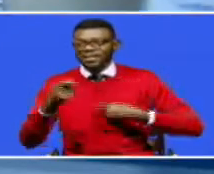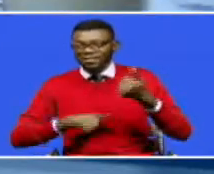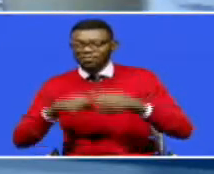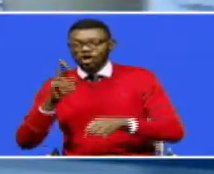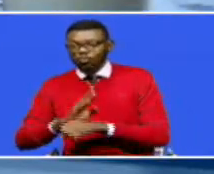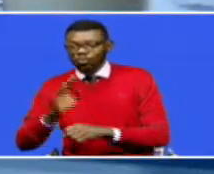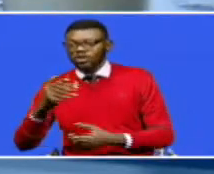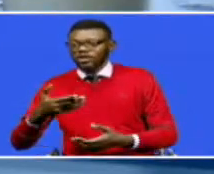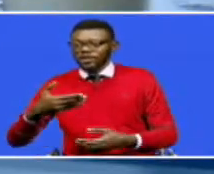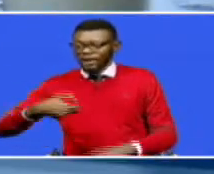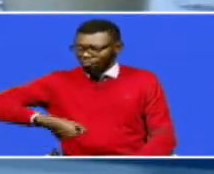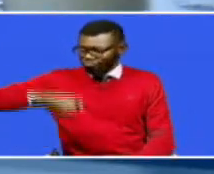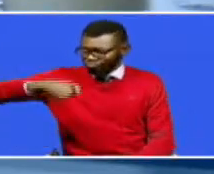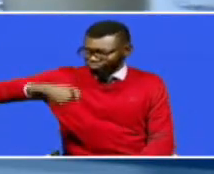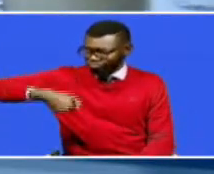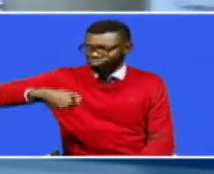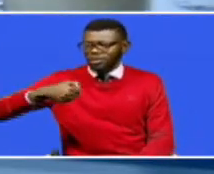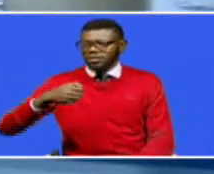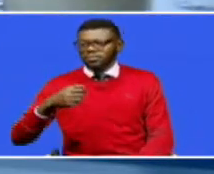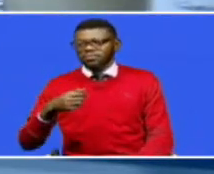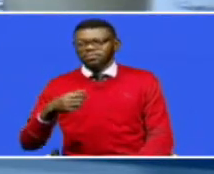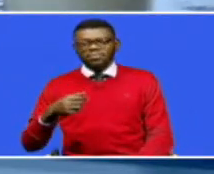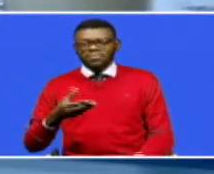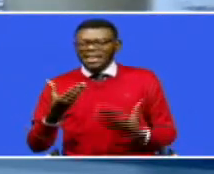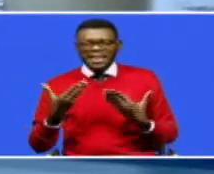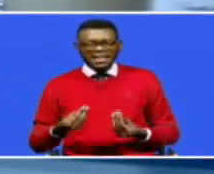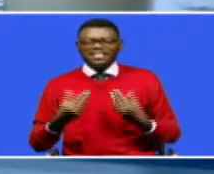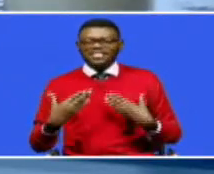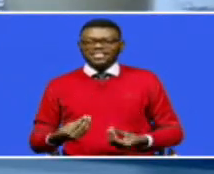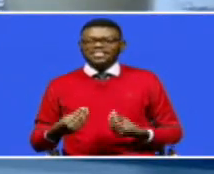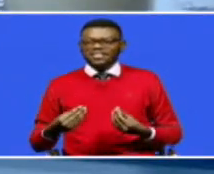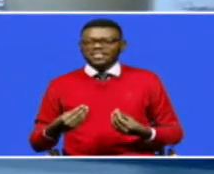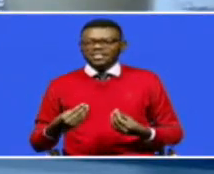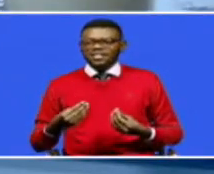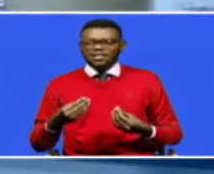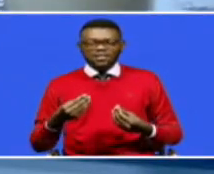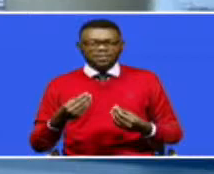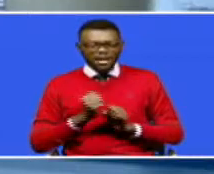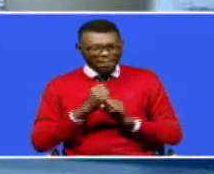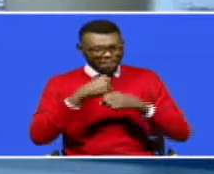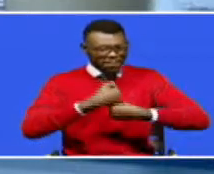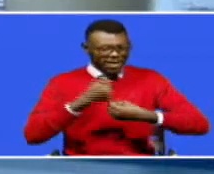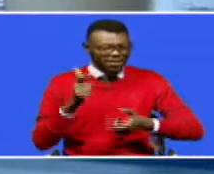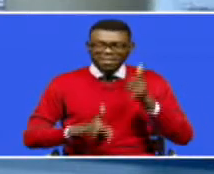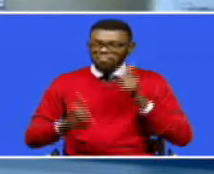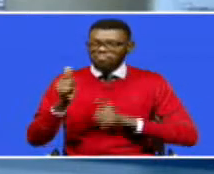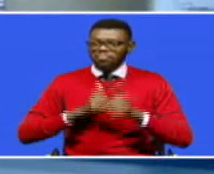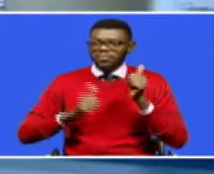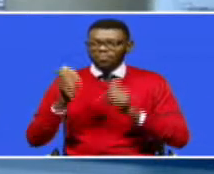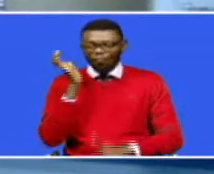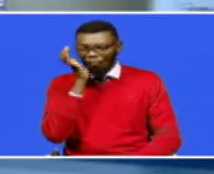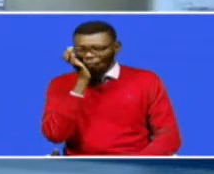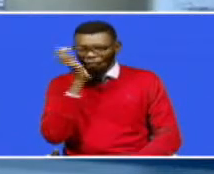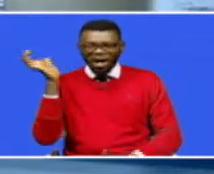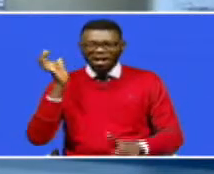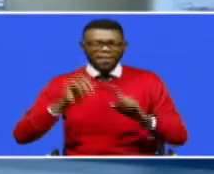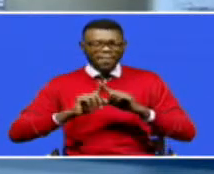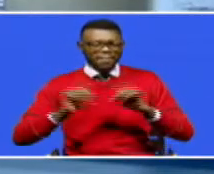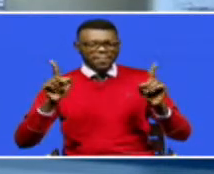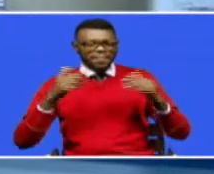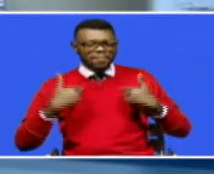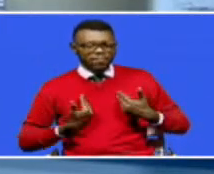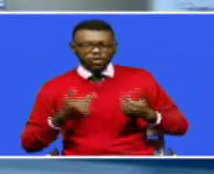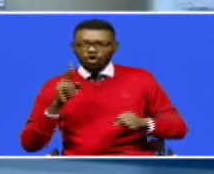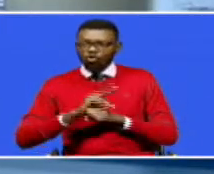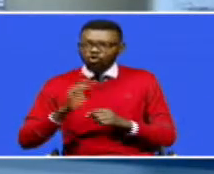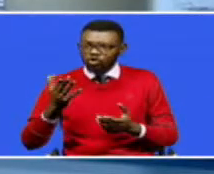plastiki wanasema inawapunguzia kazi nzito na gharama ya kuandaa maziwa hayo. Lakini wale ambao bado wanatumia vibuyu